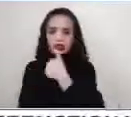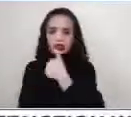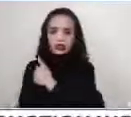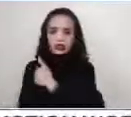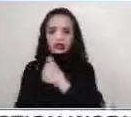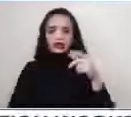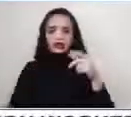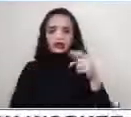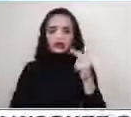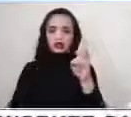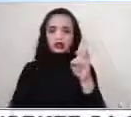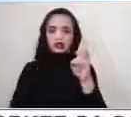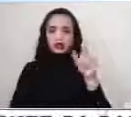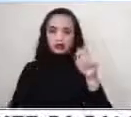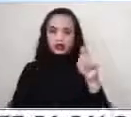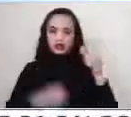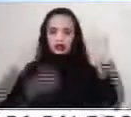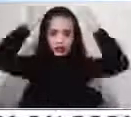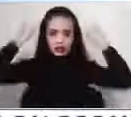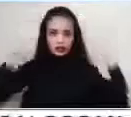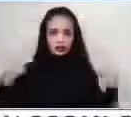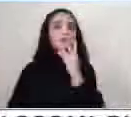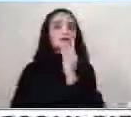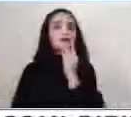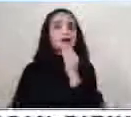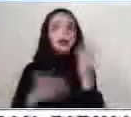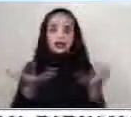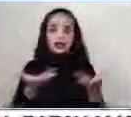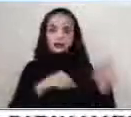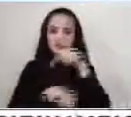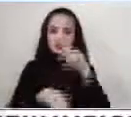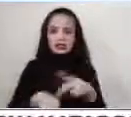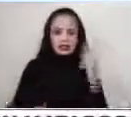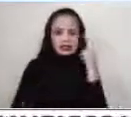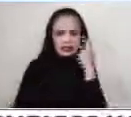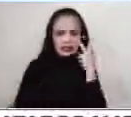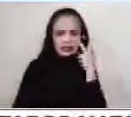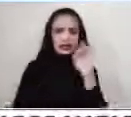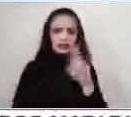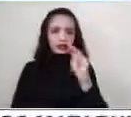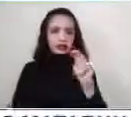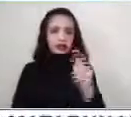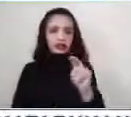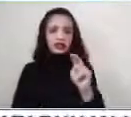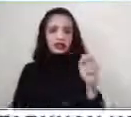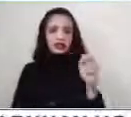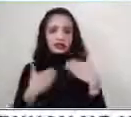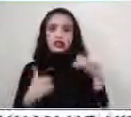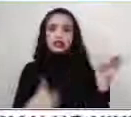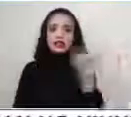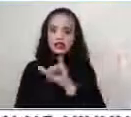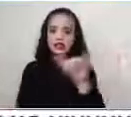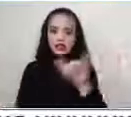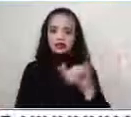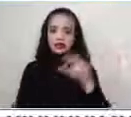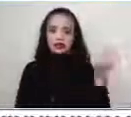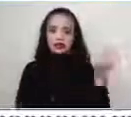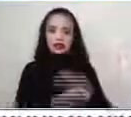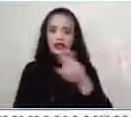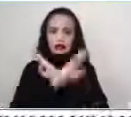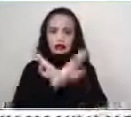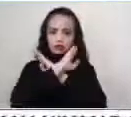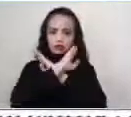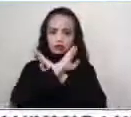na COVID positive pero pinapasok siya doon. So baka rin paano ngayon kung may mga foreigners na